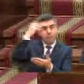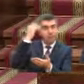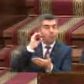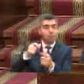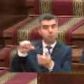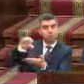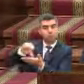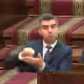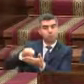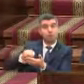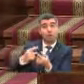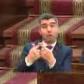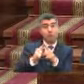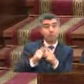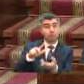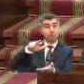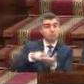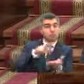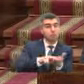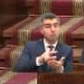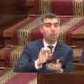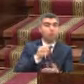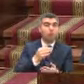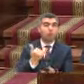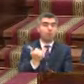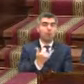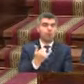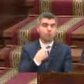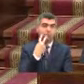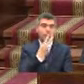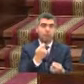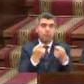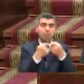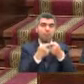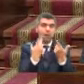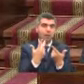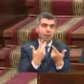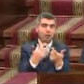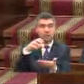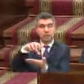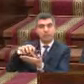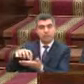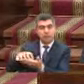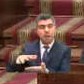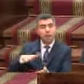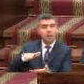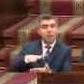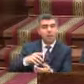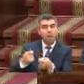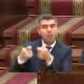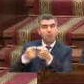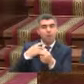واعتماد يجب السيدة الوزيرة اعتماد تقنيات وتجارب ناجحة في مناطق أخرى لاستغلال وتثمين